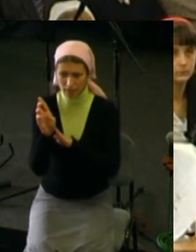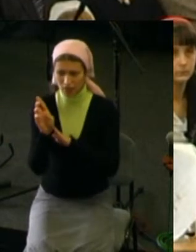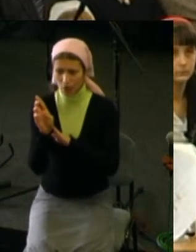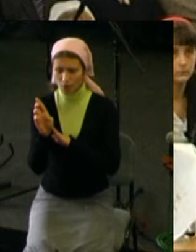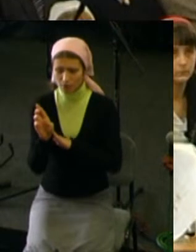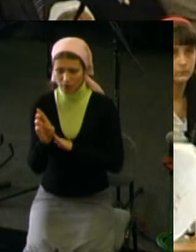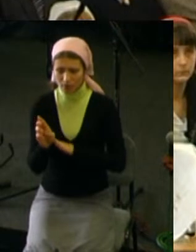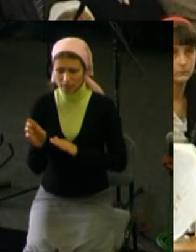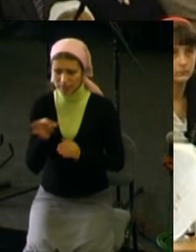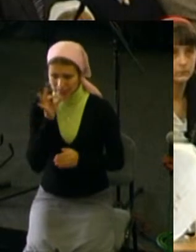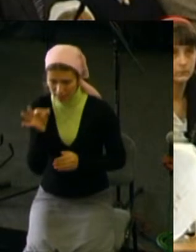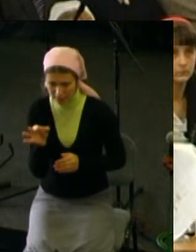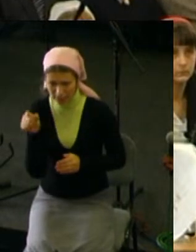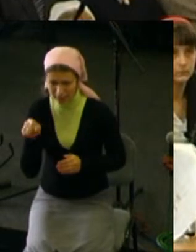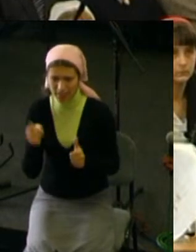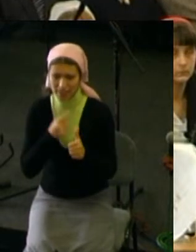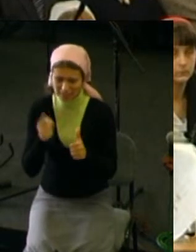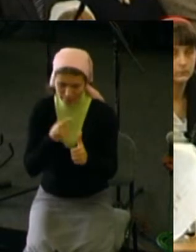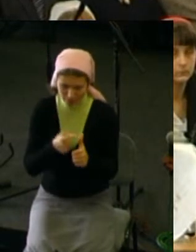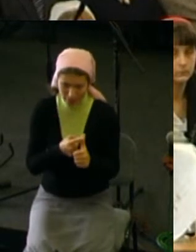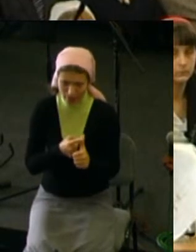просто ім'я